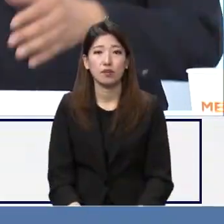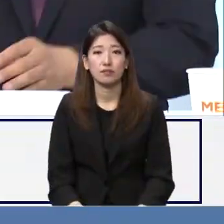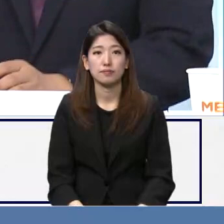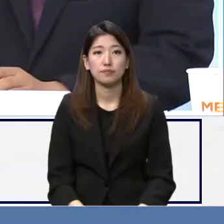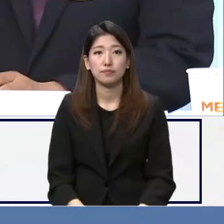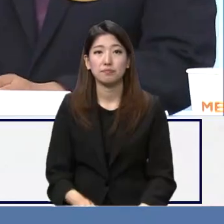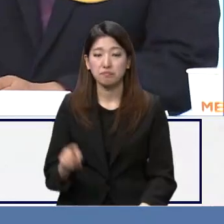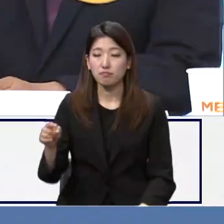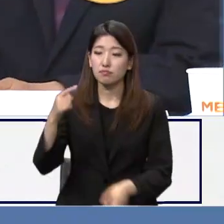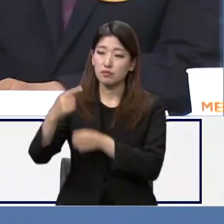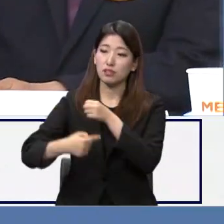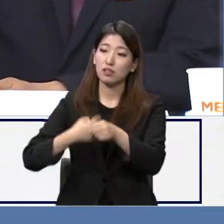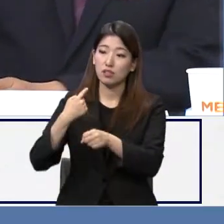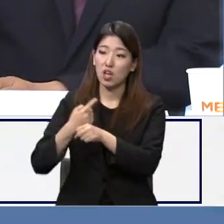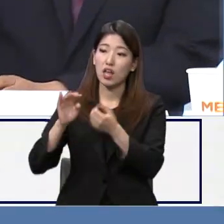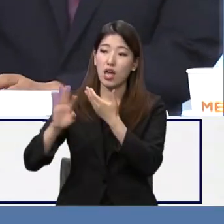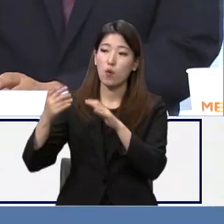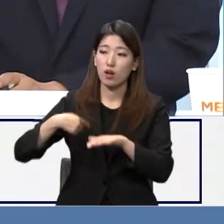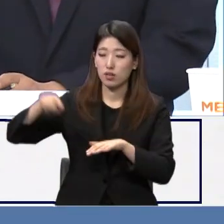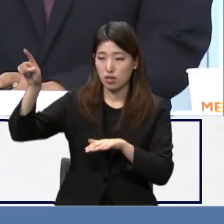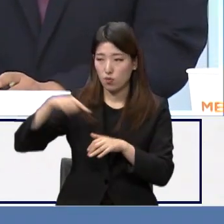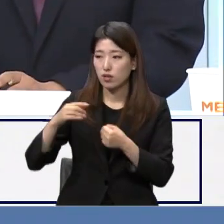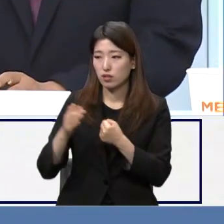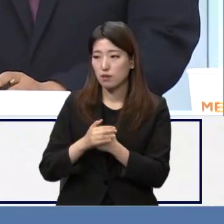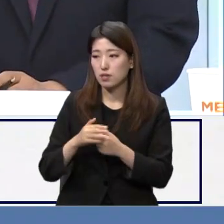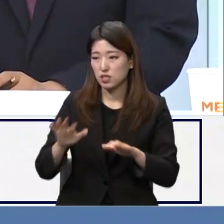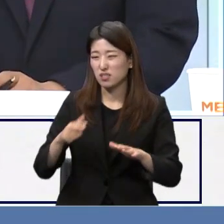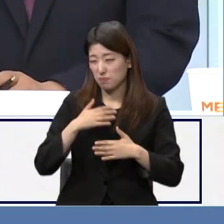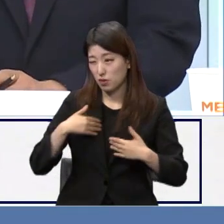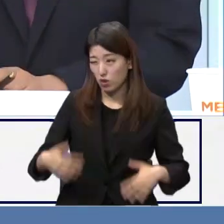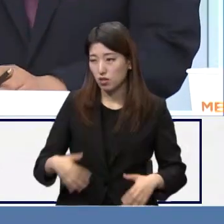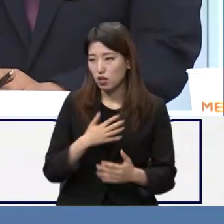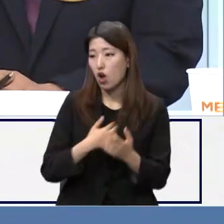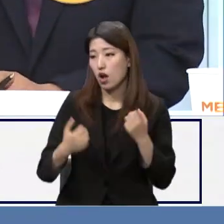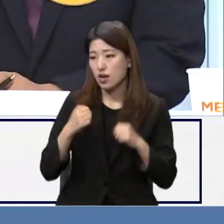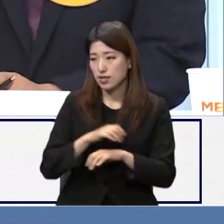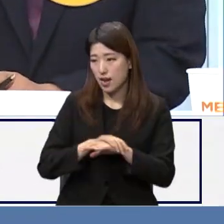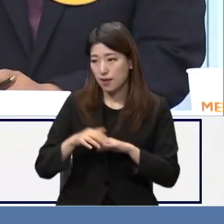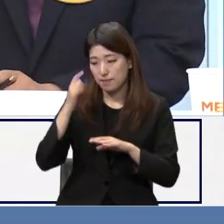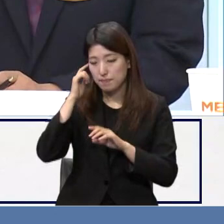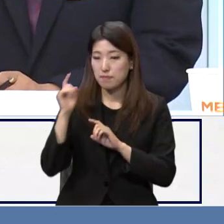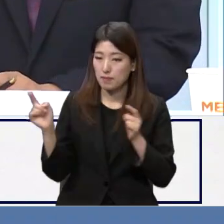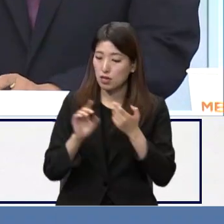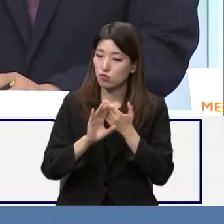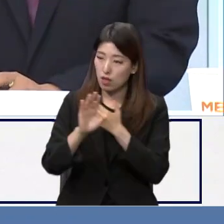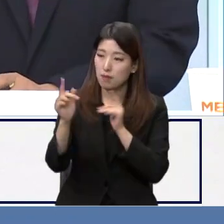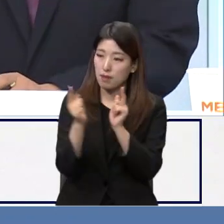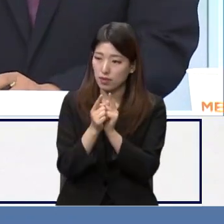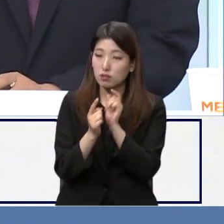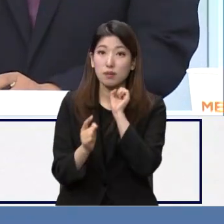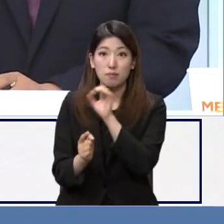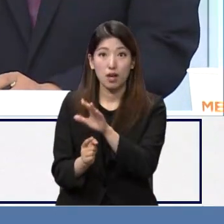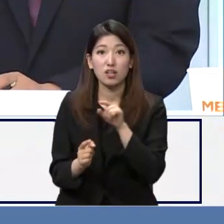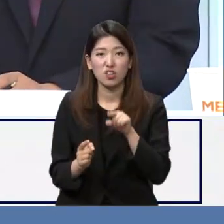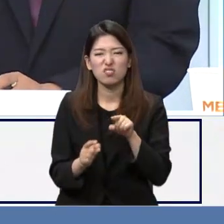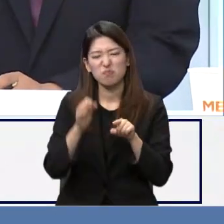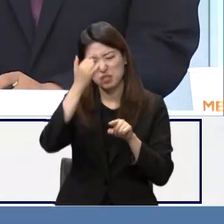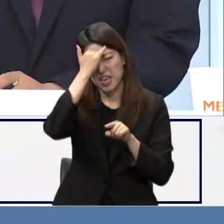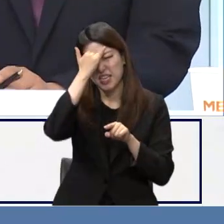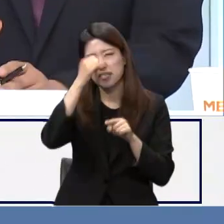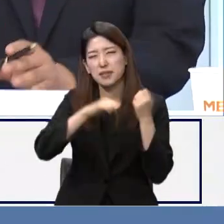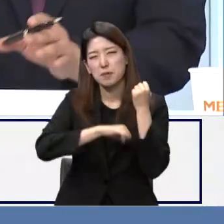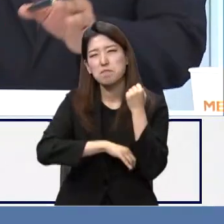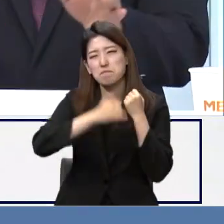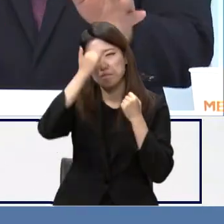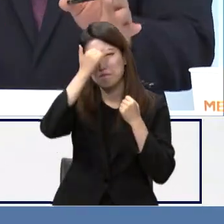건강 이런 것들이 화두가 됐을 텐데 예 제가 올해 취재 경험으로 보인다면 한 달 정도 뒤에